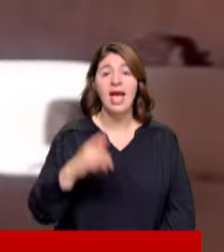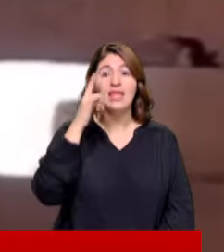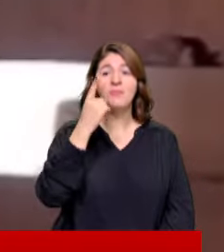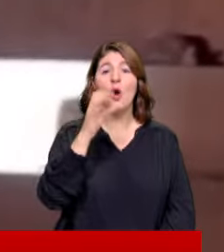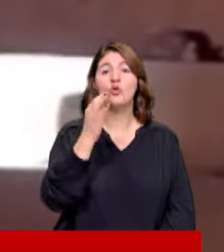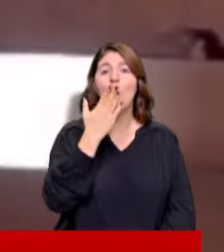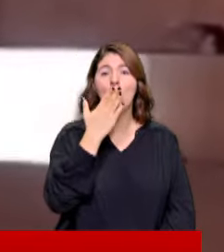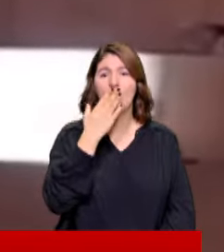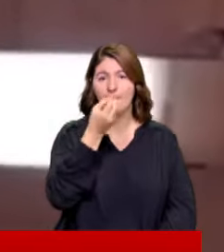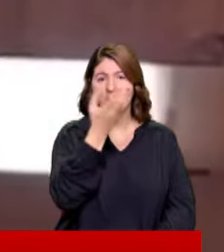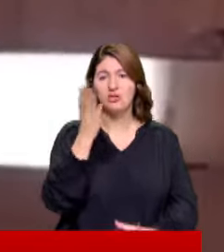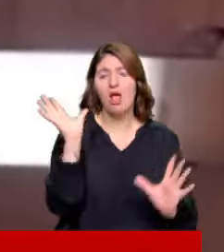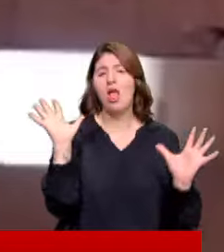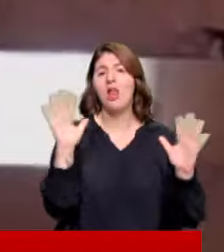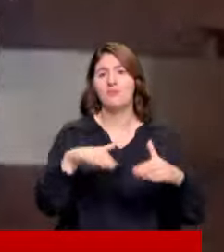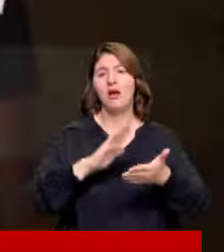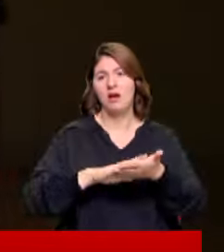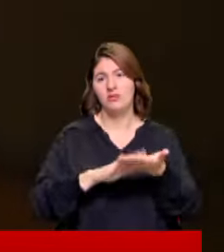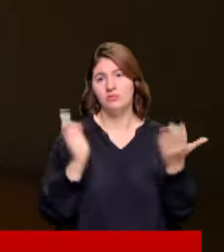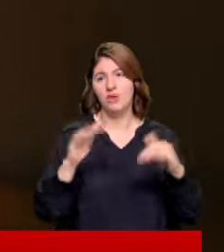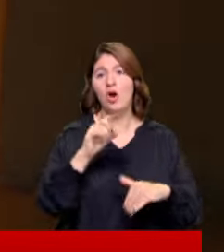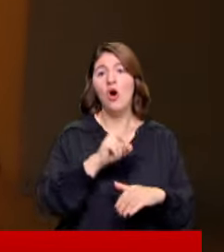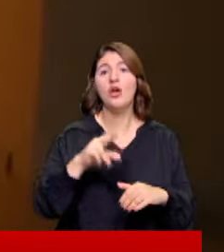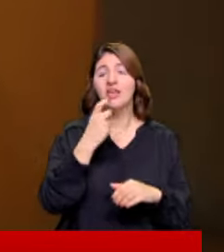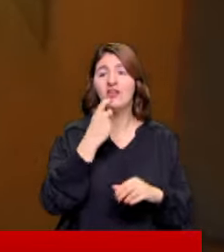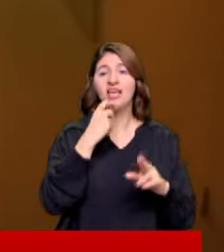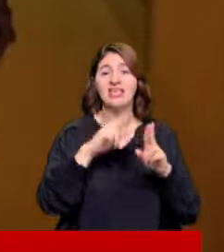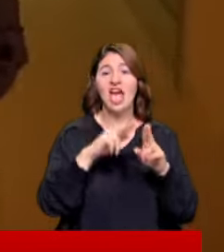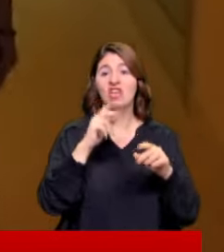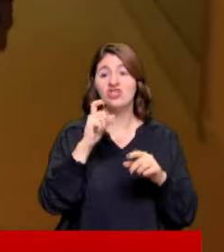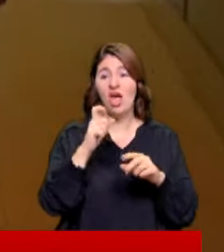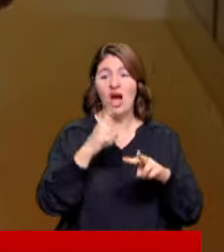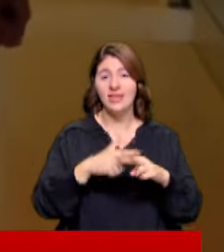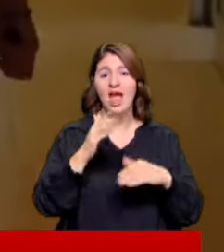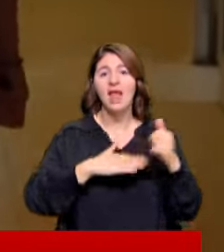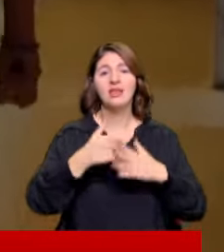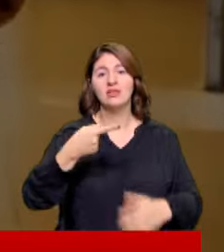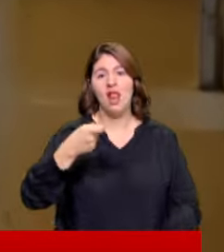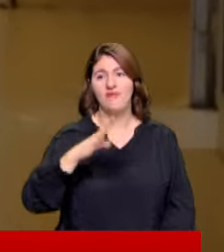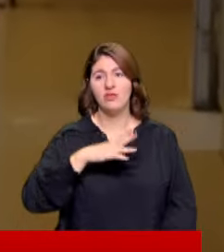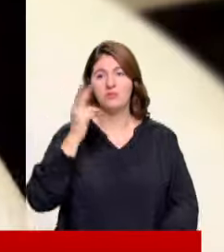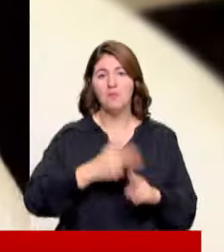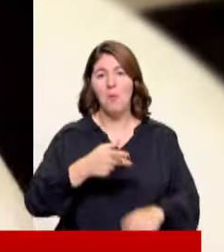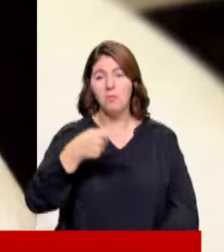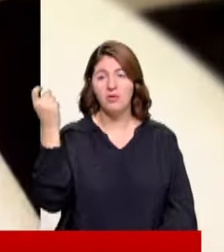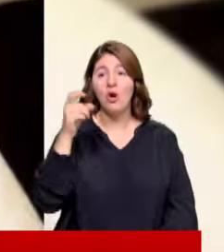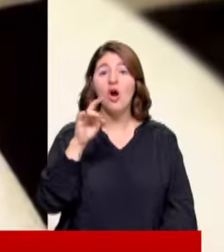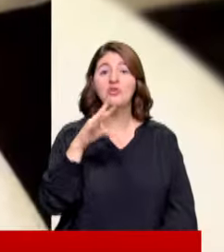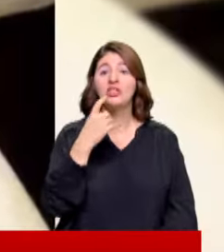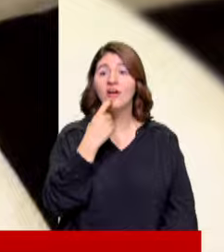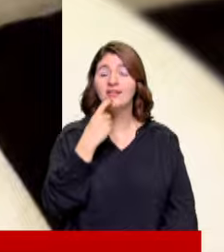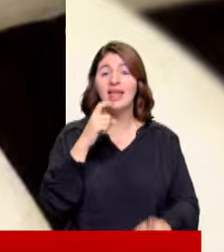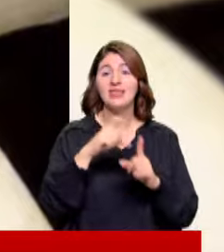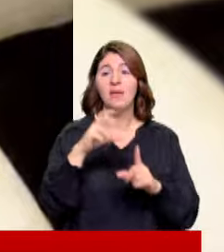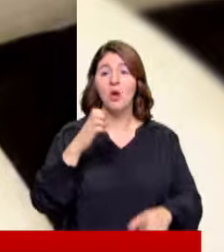Edirne'de bir ortaokulun bahçesinde bir araya gelmişti çocuklar. 17 yaşındaki KCA'nın elinde silah vardı. Bir anda ateş aldı. 14 yaşındaki